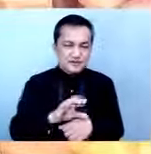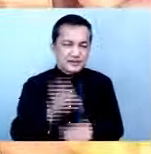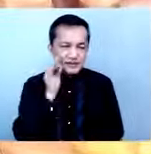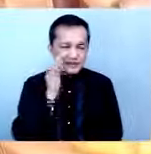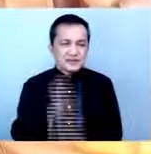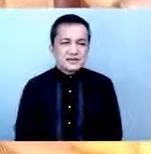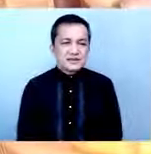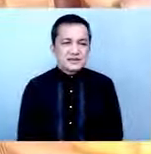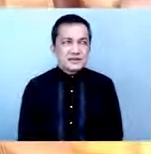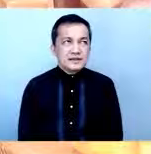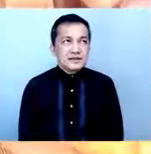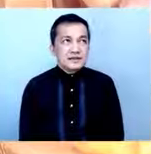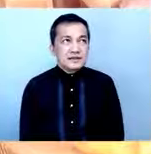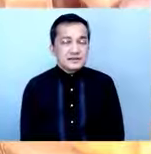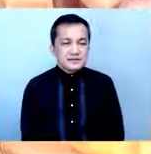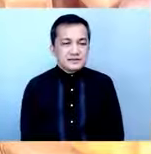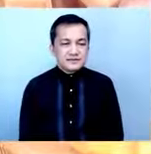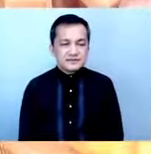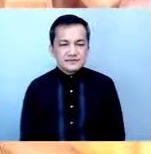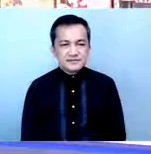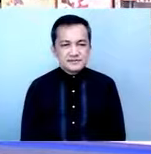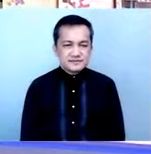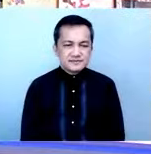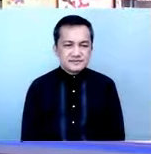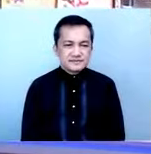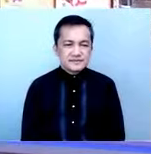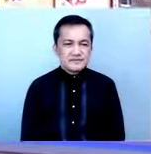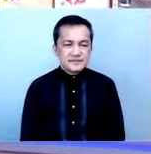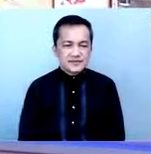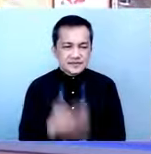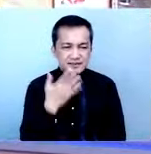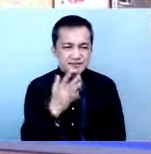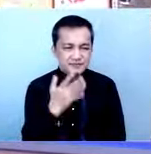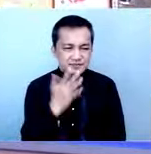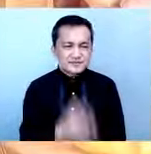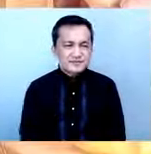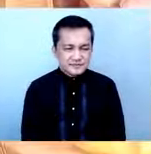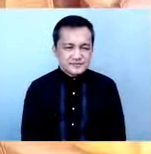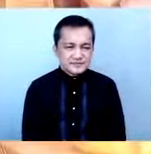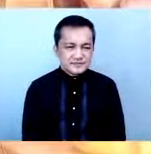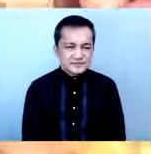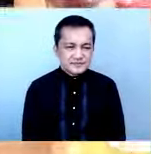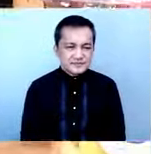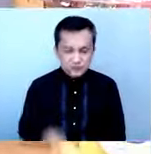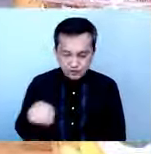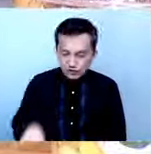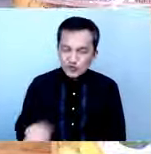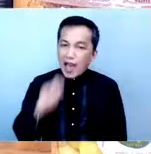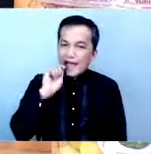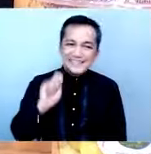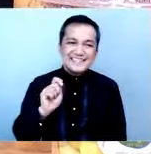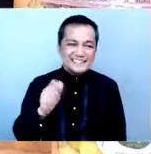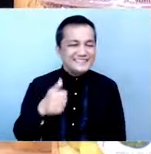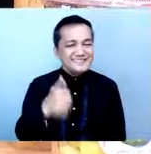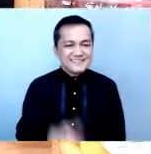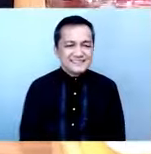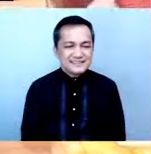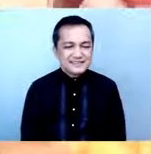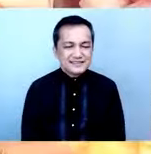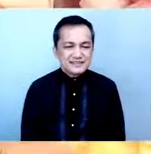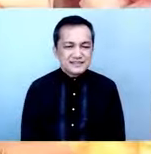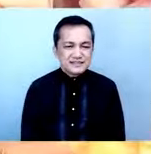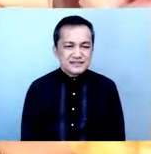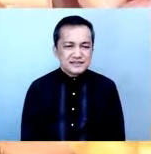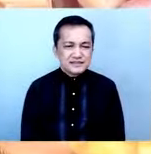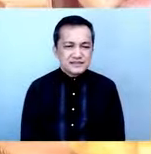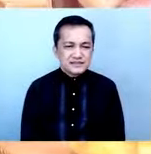Sige. Kaya ba talaga yung Himalayan salt, no? Pag tinry ni Mami Chiki yan, diretso sugo na yan. Well, na fruit cup